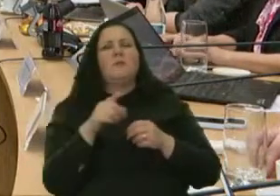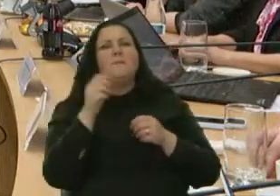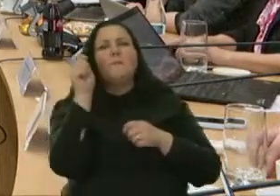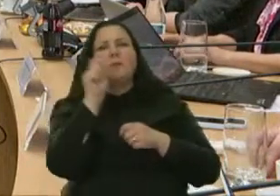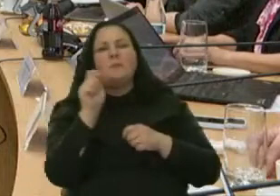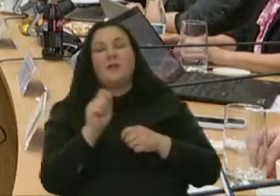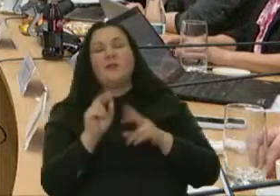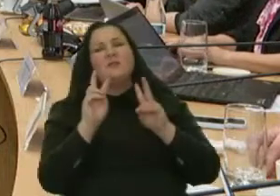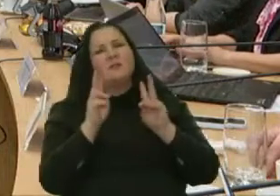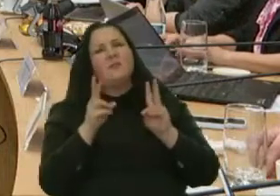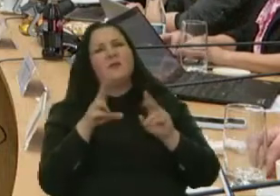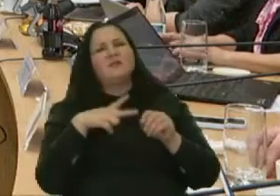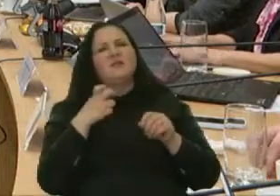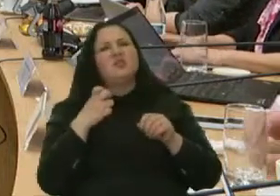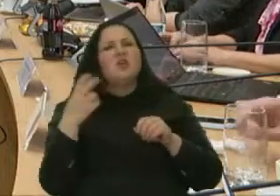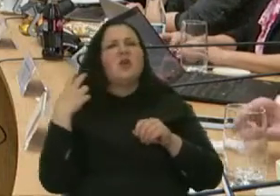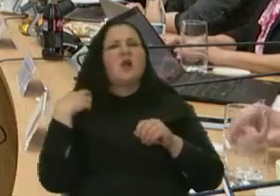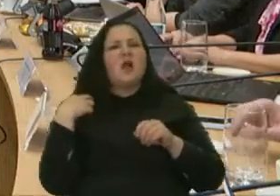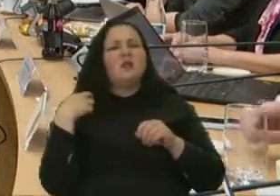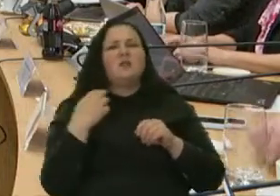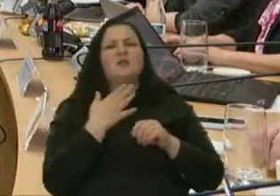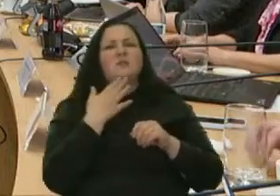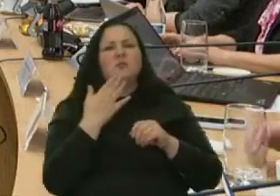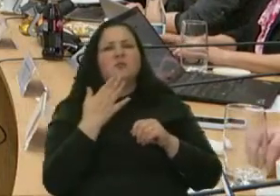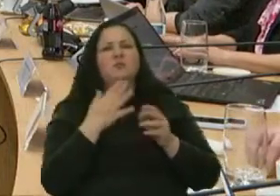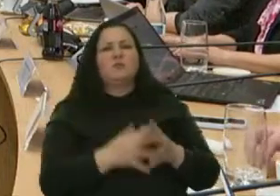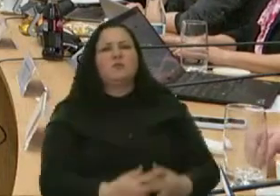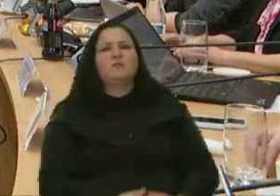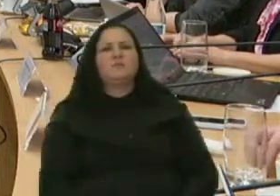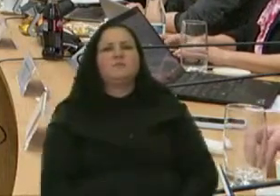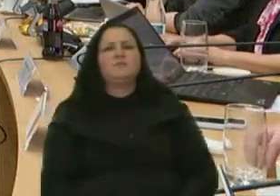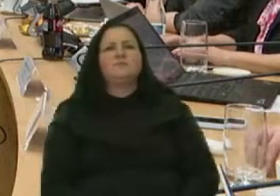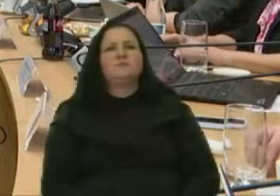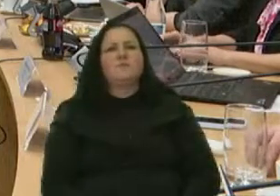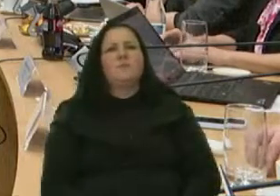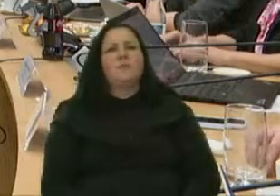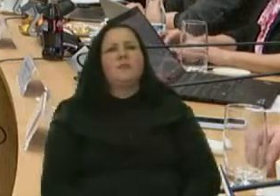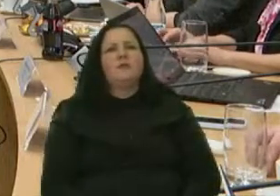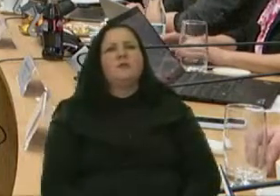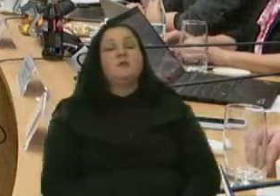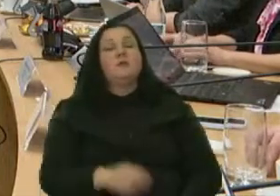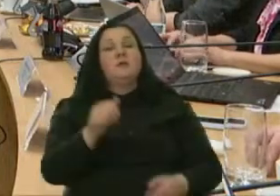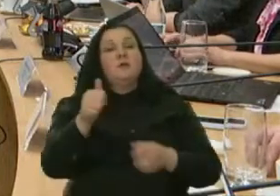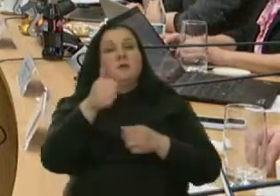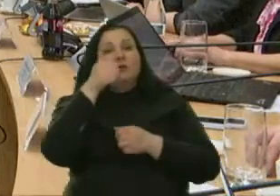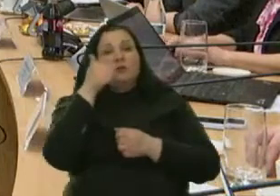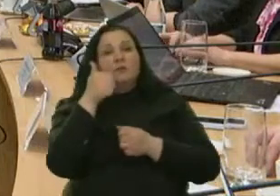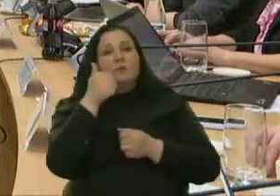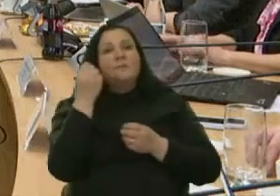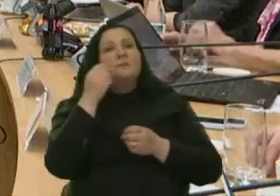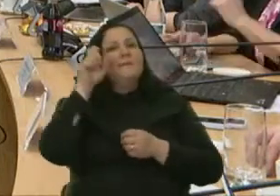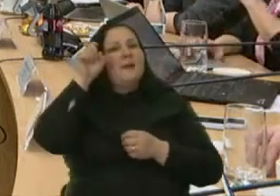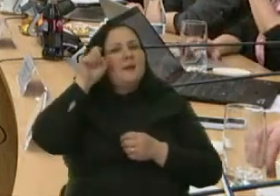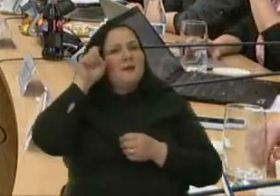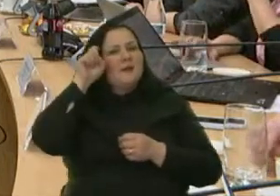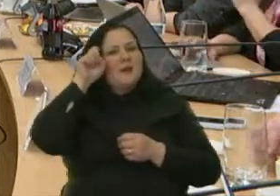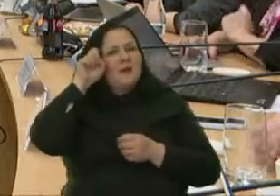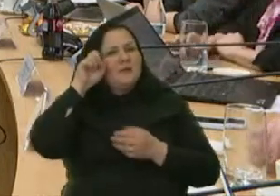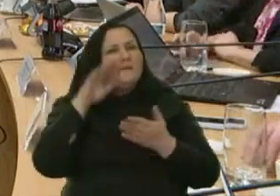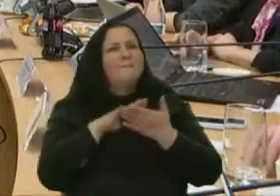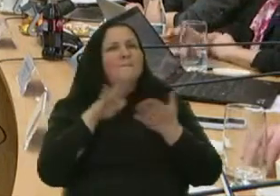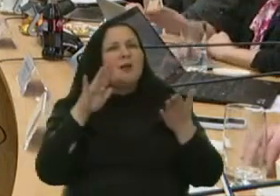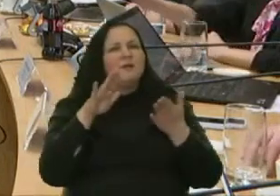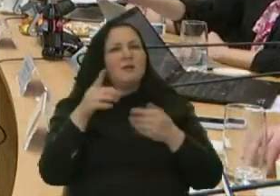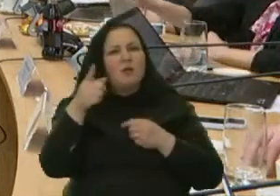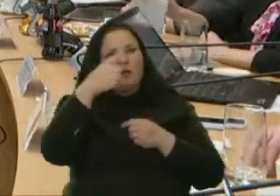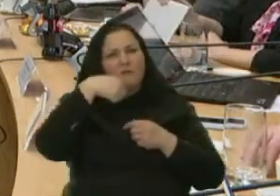trebuie să avem și calitate Mulțumesc vă mulțumesc și eu doamna Cons În primul rând pentru încrederea maximă pe care o aveți